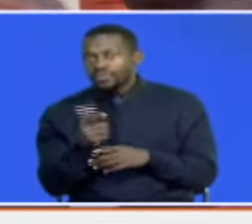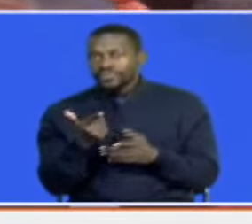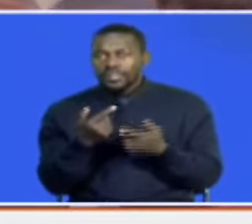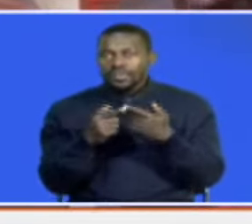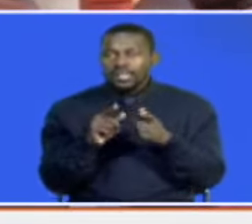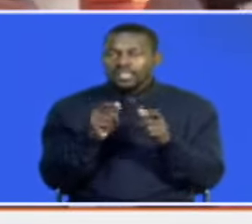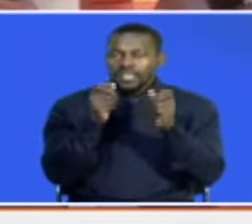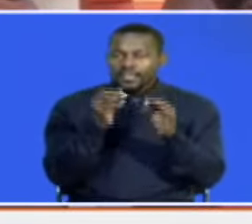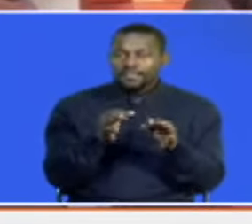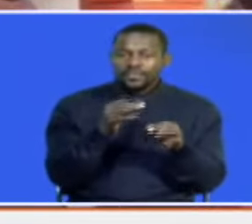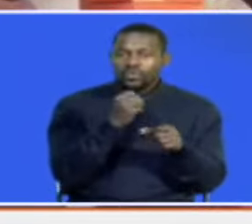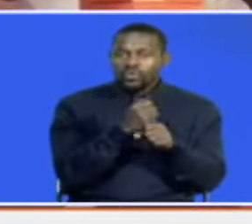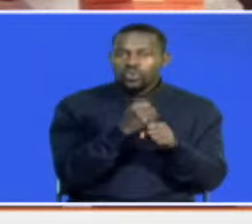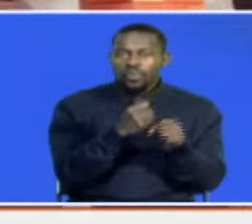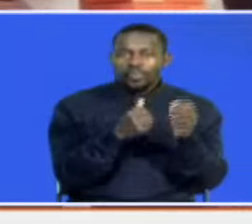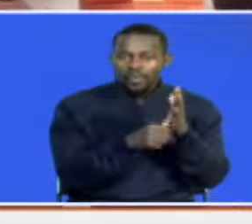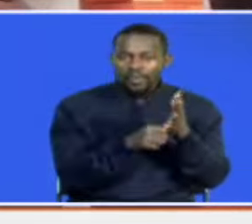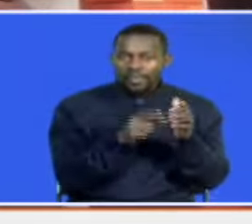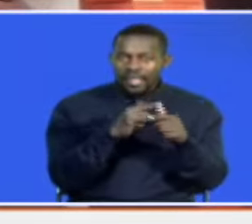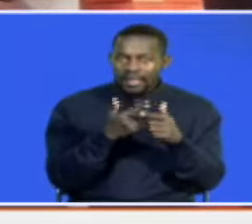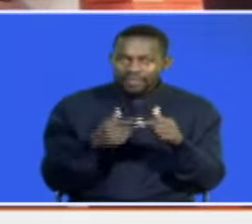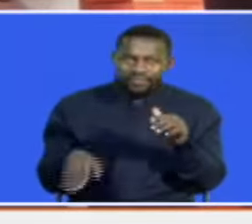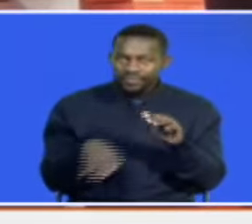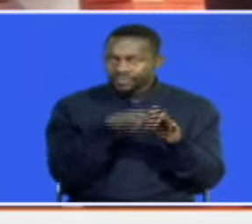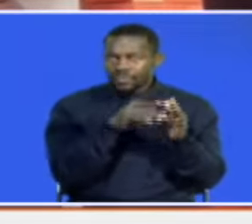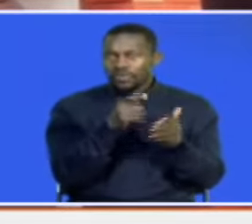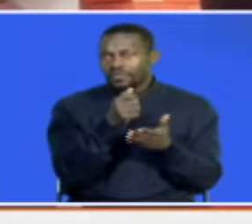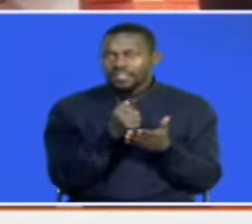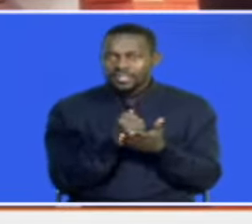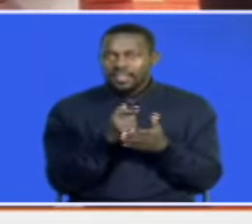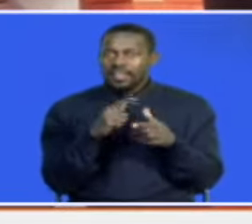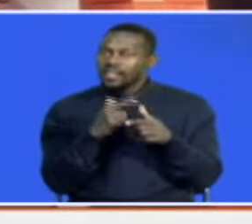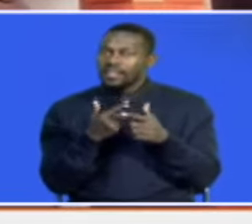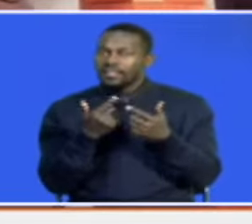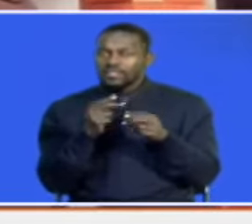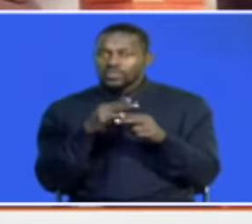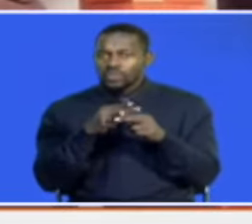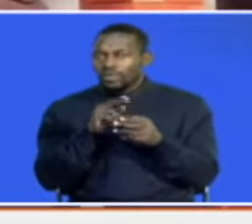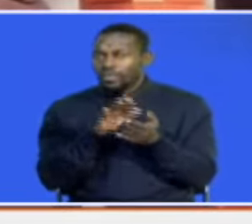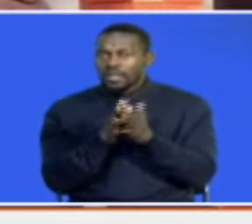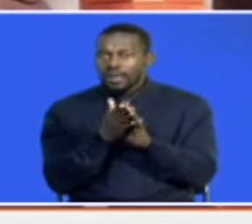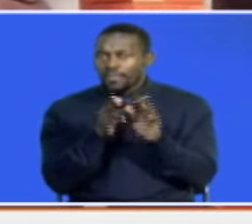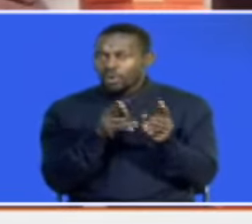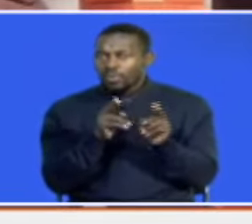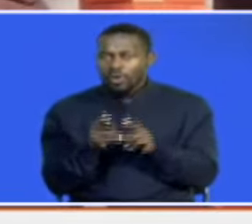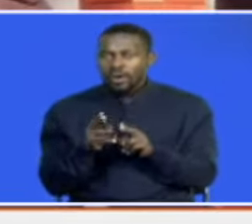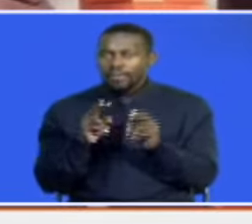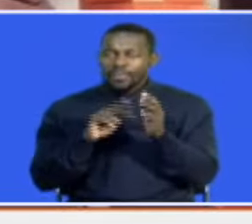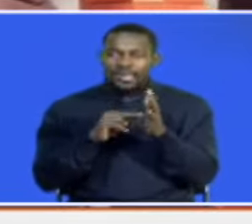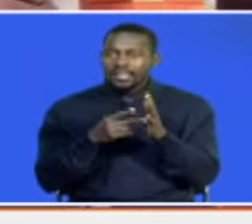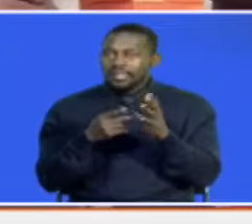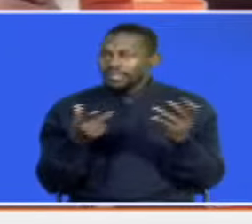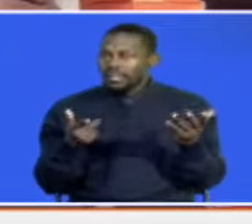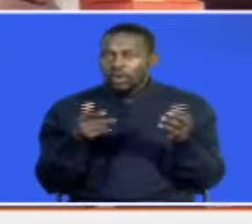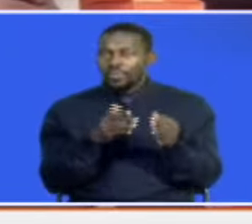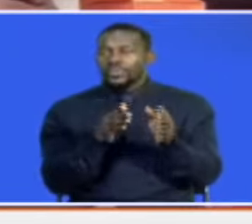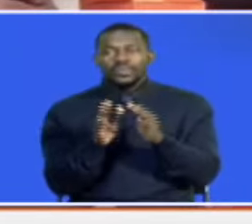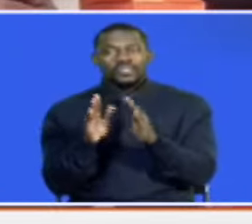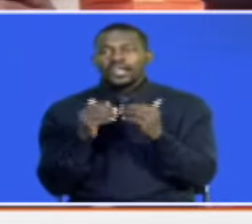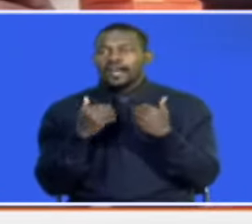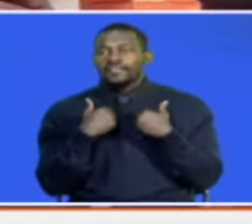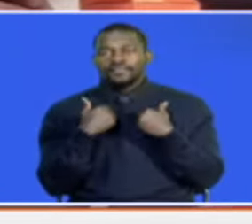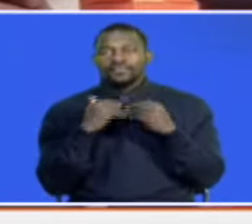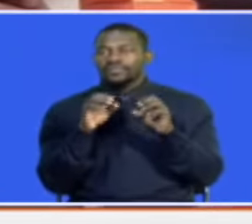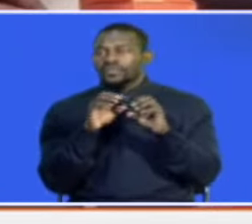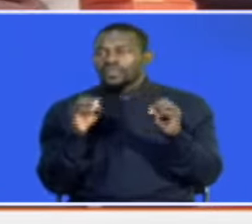ni kubaduliwa katika ofisi, basi itakuwa mtindo na hatutakuwa na nafasi ya kuiongoza